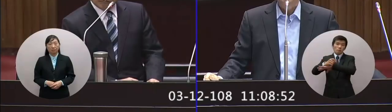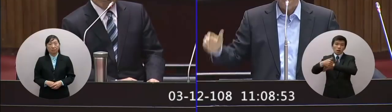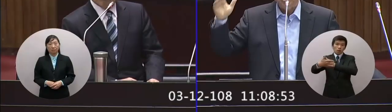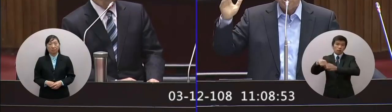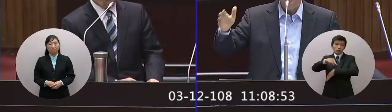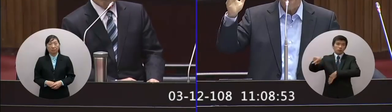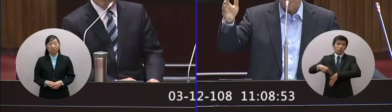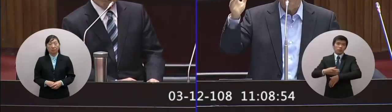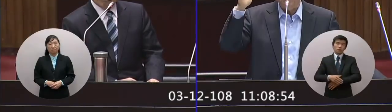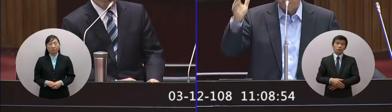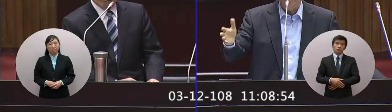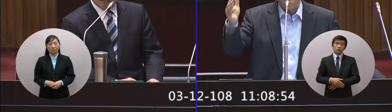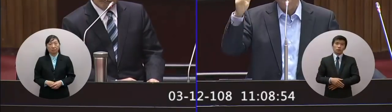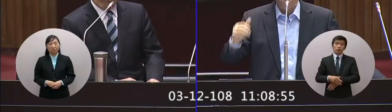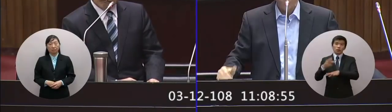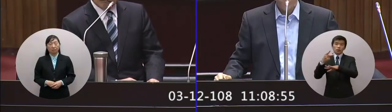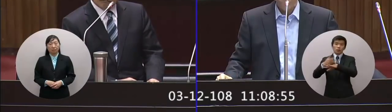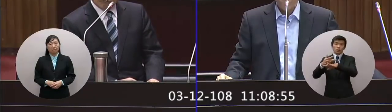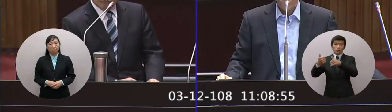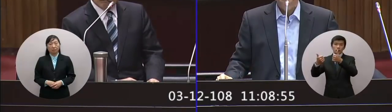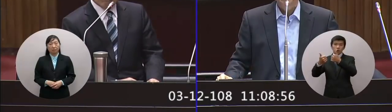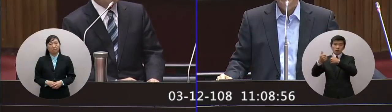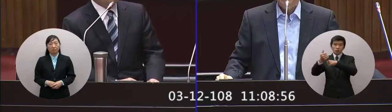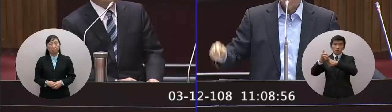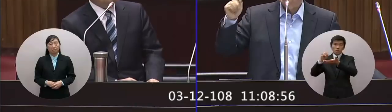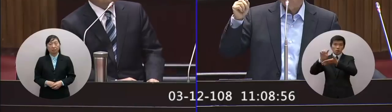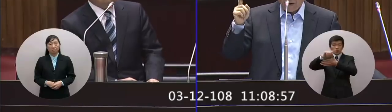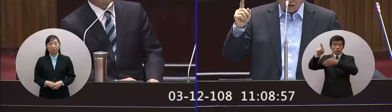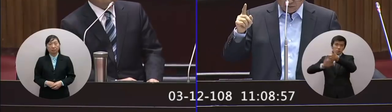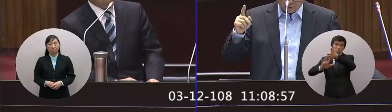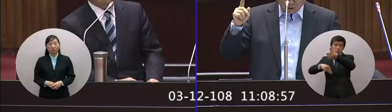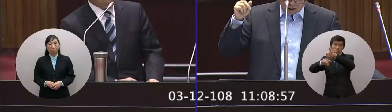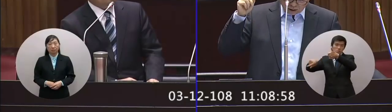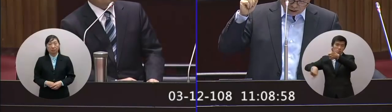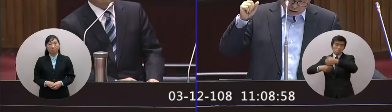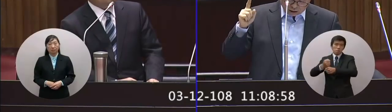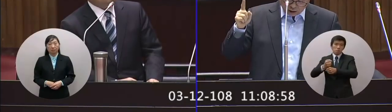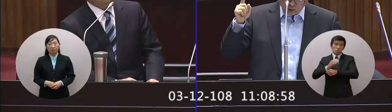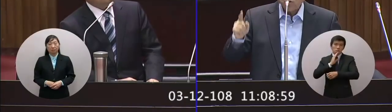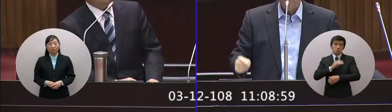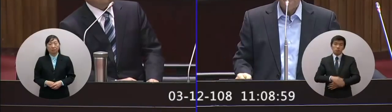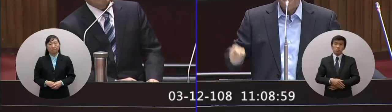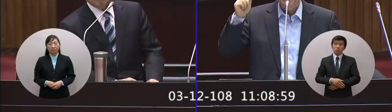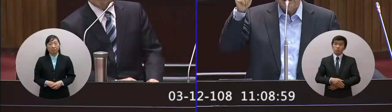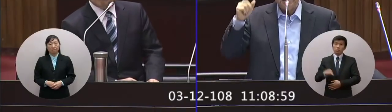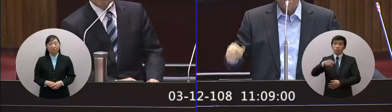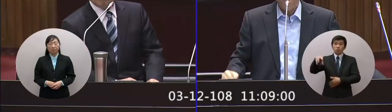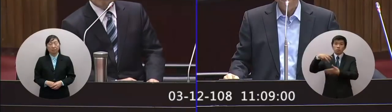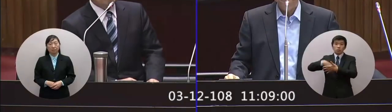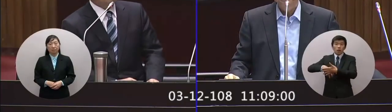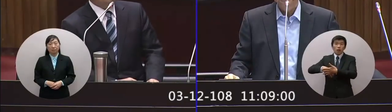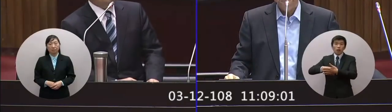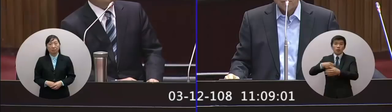理，就是科技汇报的幕僚单位。可是科汇办的执行秘书兼